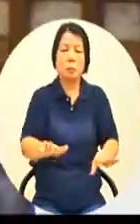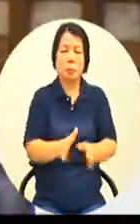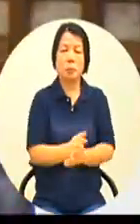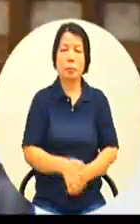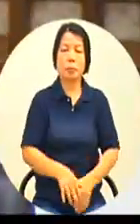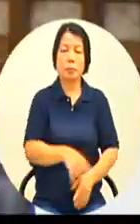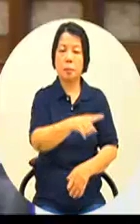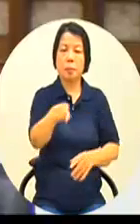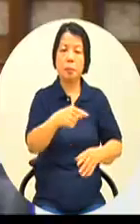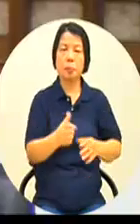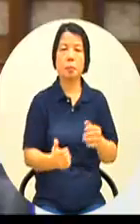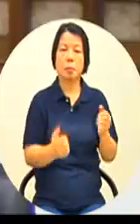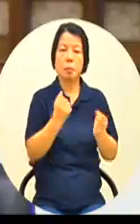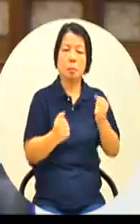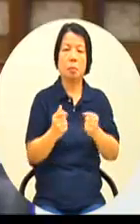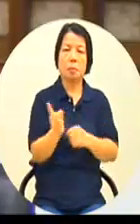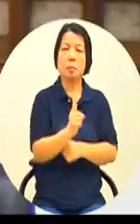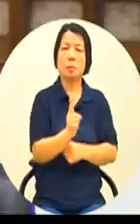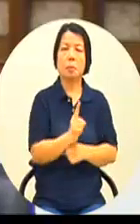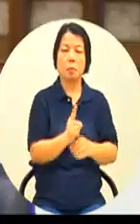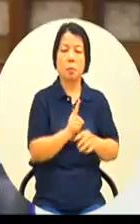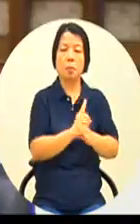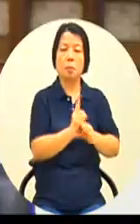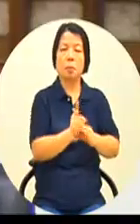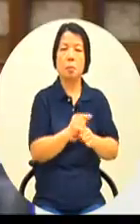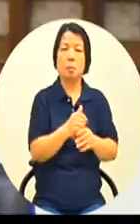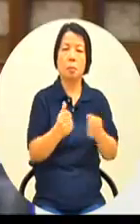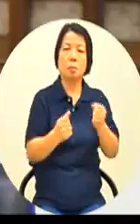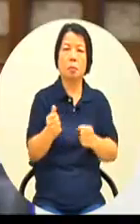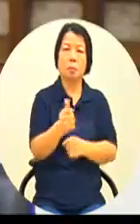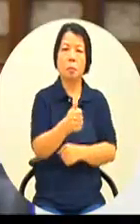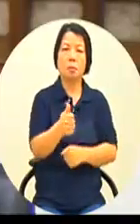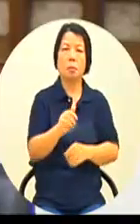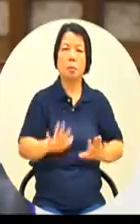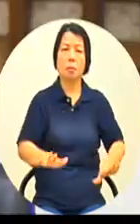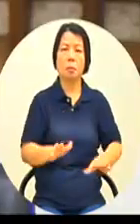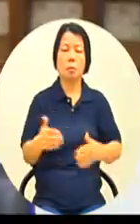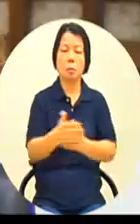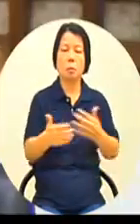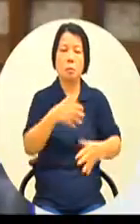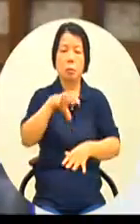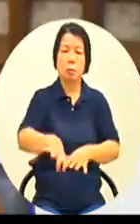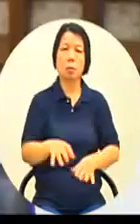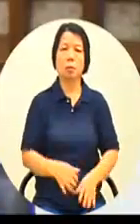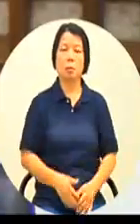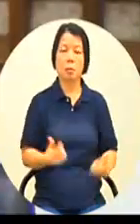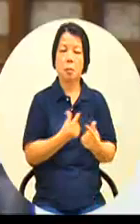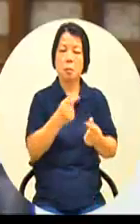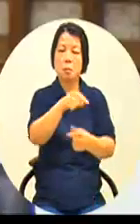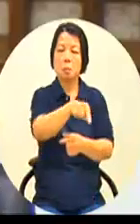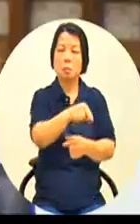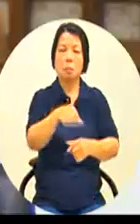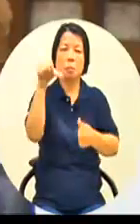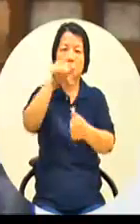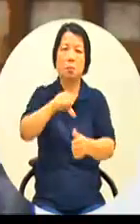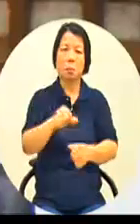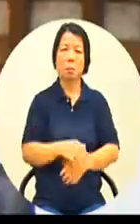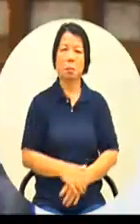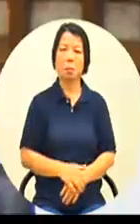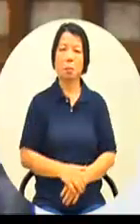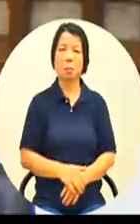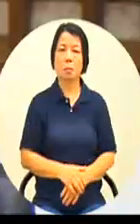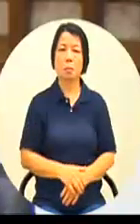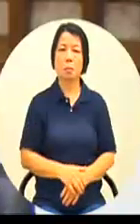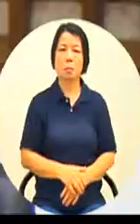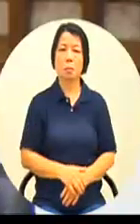哦，大部分啦，以你交通局证明的啦，酒驾的发的吼，差不多迄个程